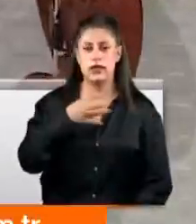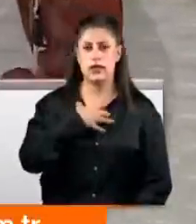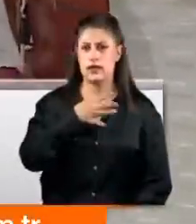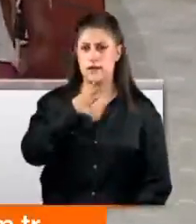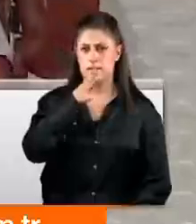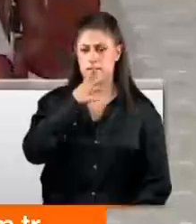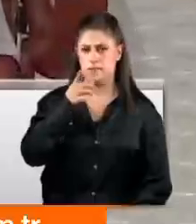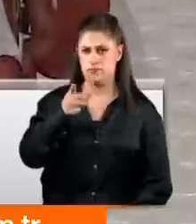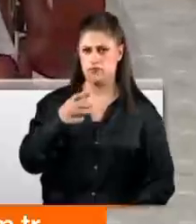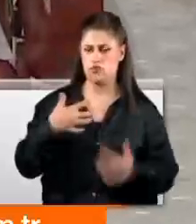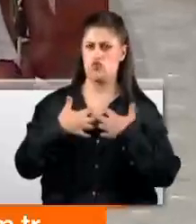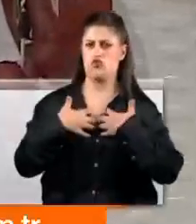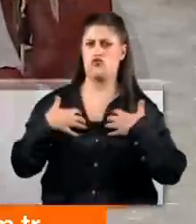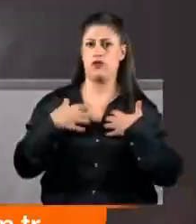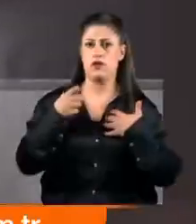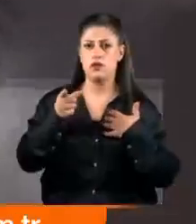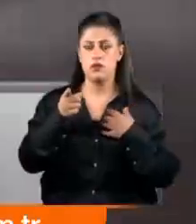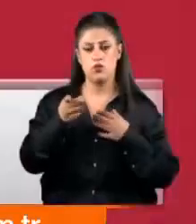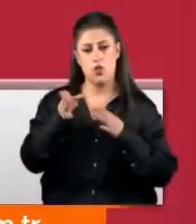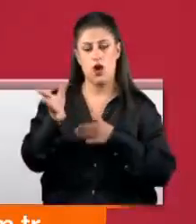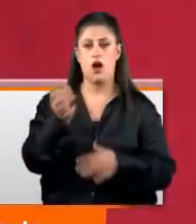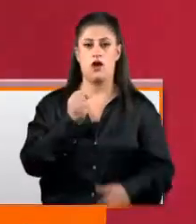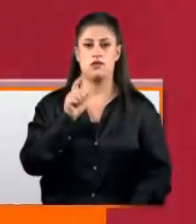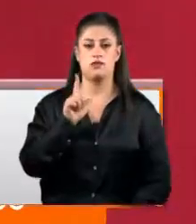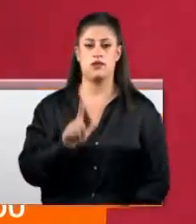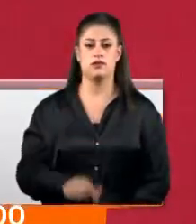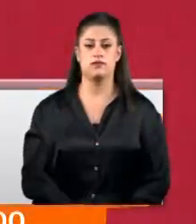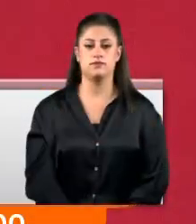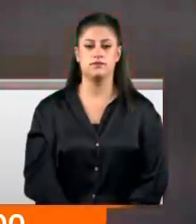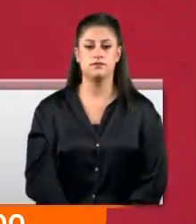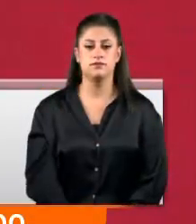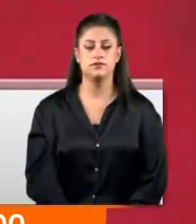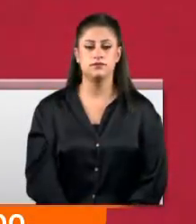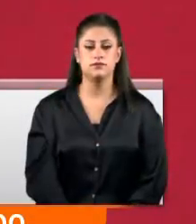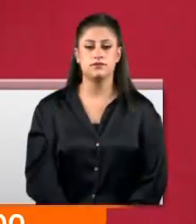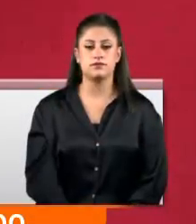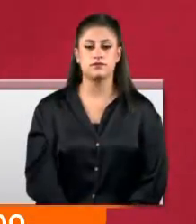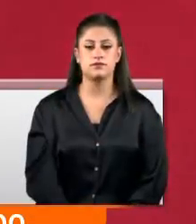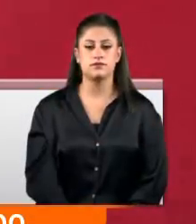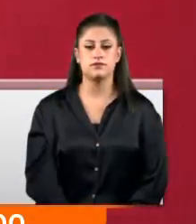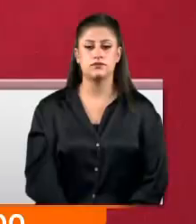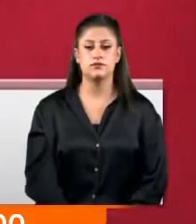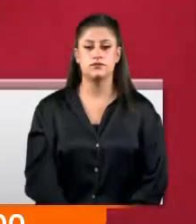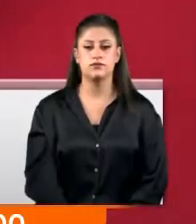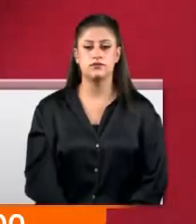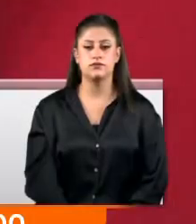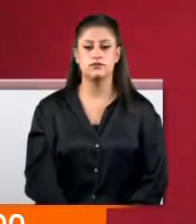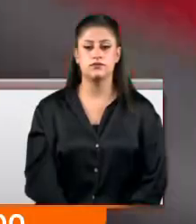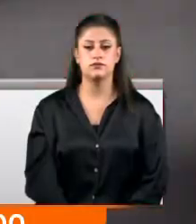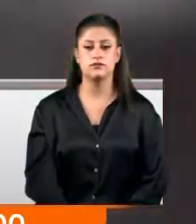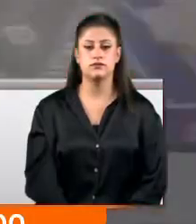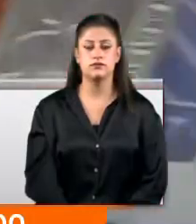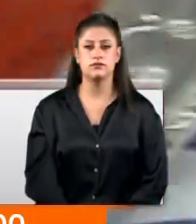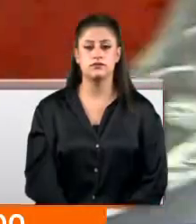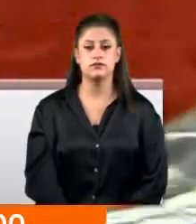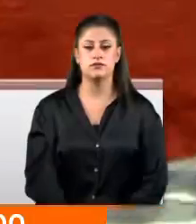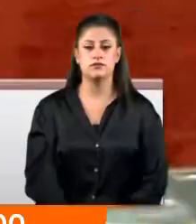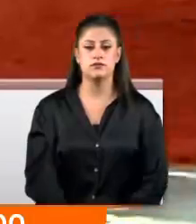ve güvendiğiniz yerden almalısınız. Et yoğunluğunu, yağ yoğunluğunu görebiliyorsunuz. Rengindeki parlaklığı. Bir